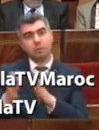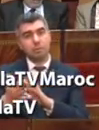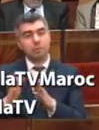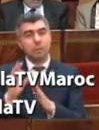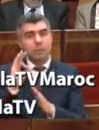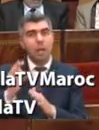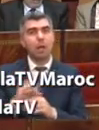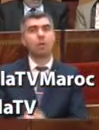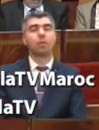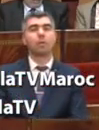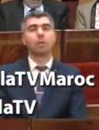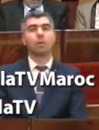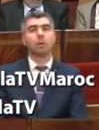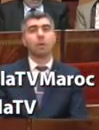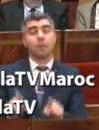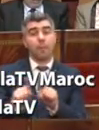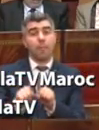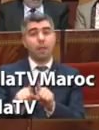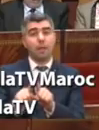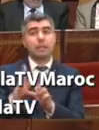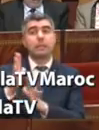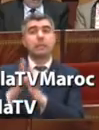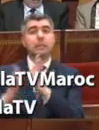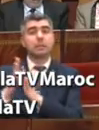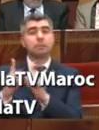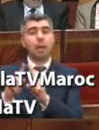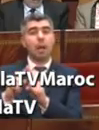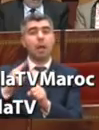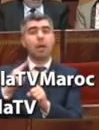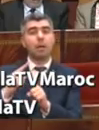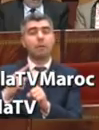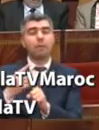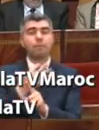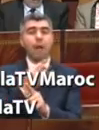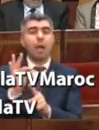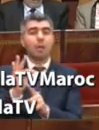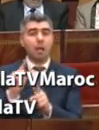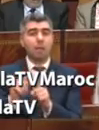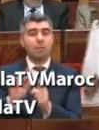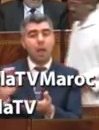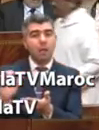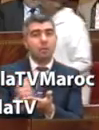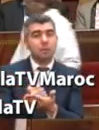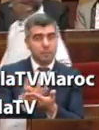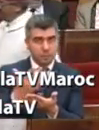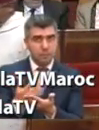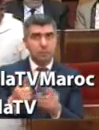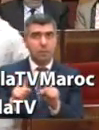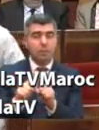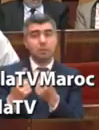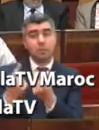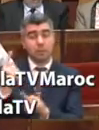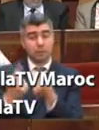وهي اللي استرجعتها من المستعمر، والأراضي اللي حفظتها الدولة باسمية الملك الخاص واللي تتعد